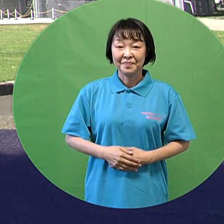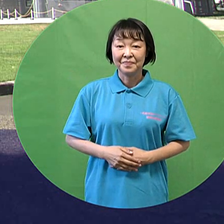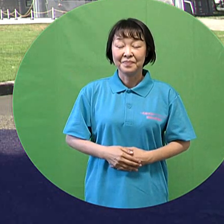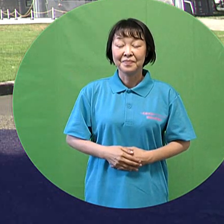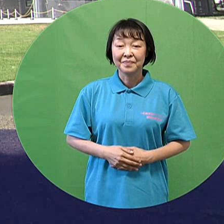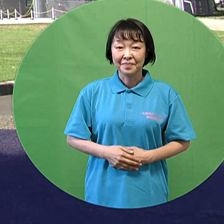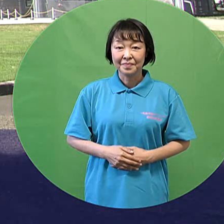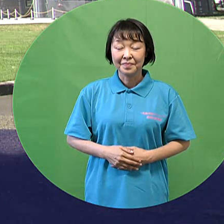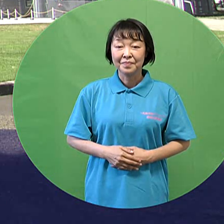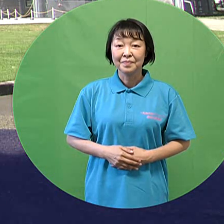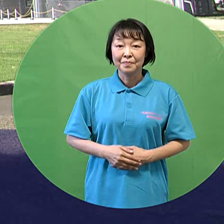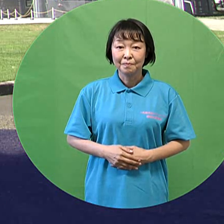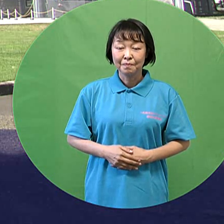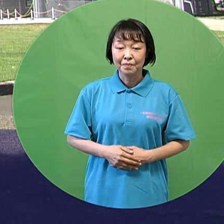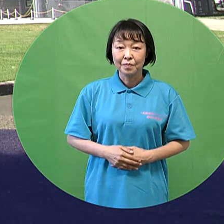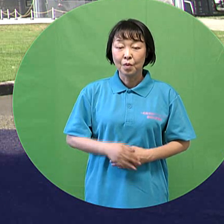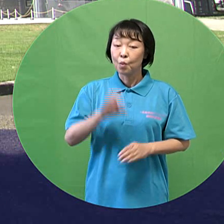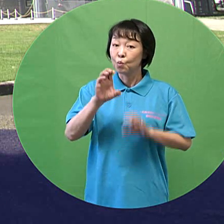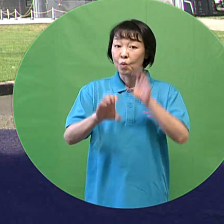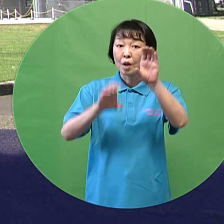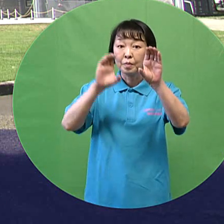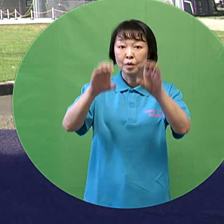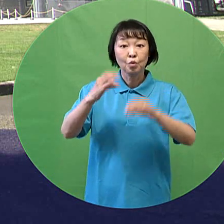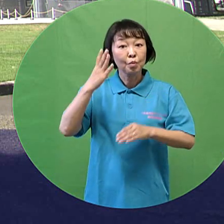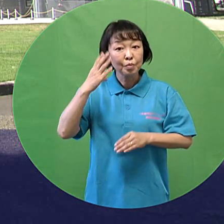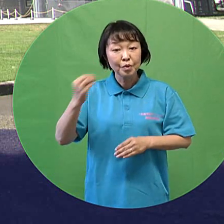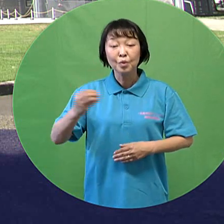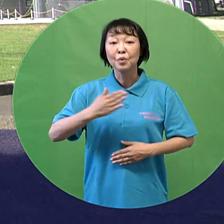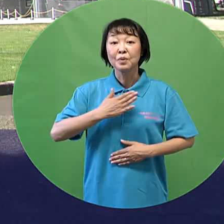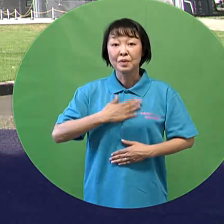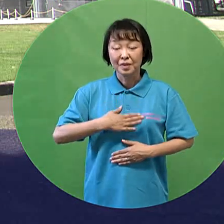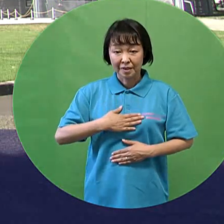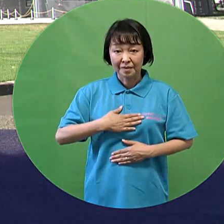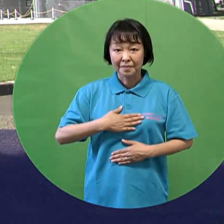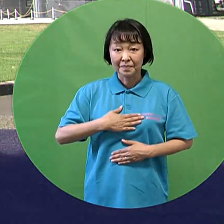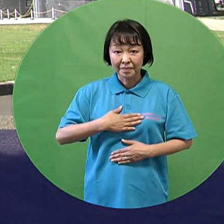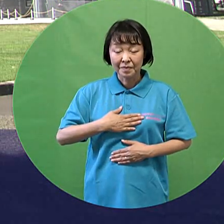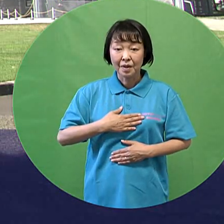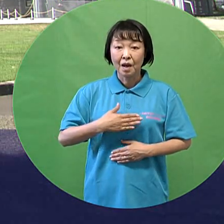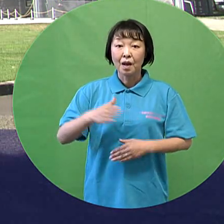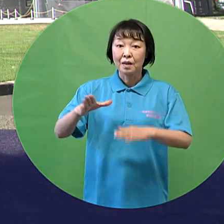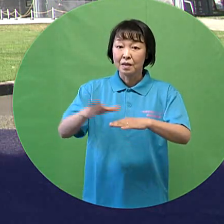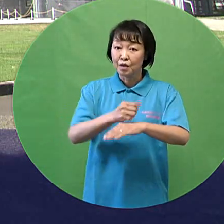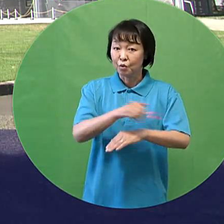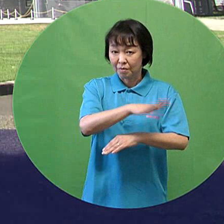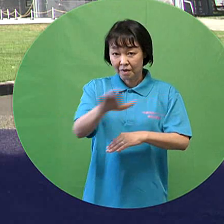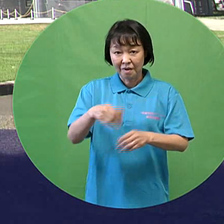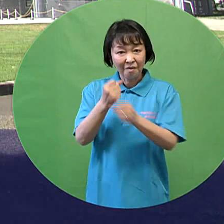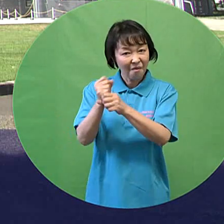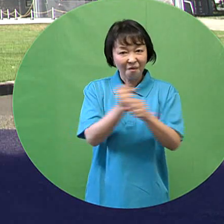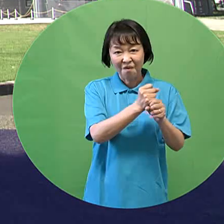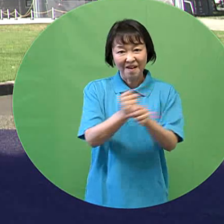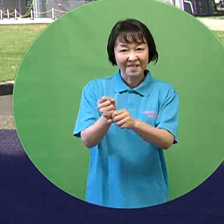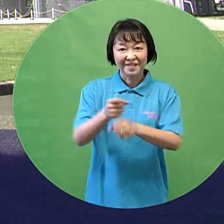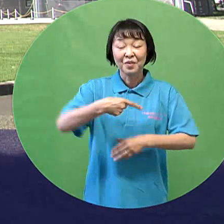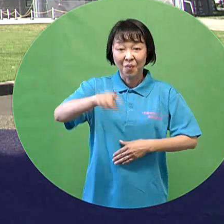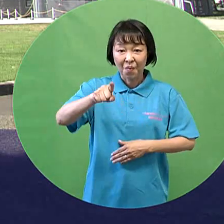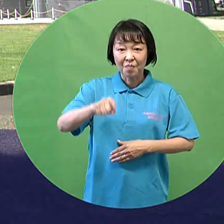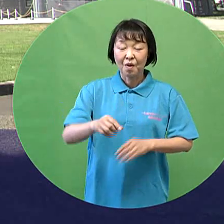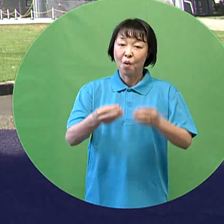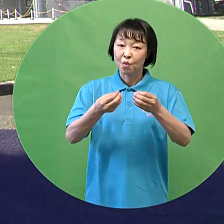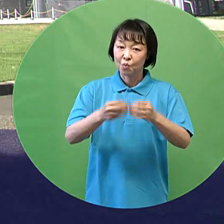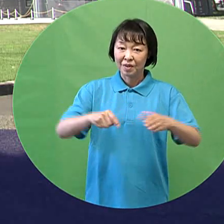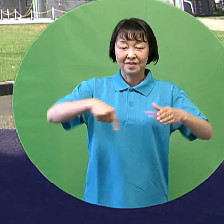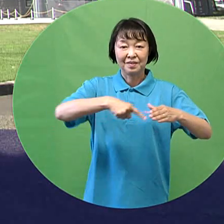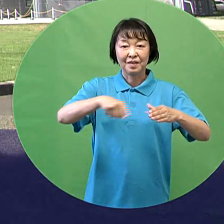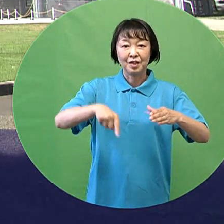。この機会にクライミングの魅力を知っていただき、ぜひ選手たちを応援しましょう。